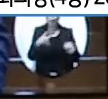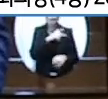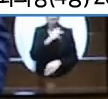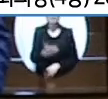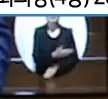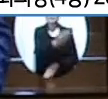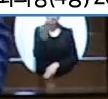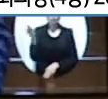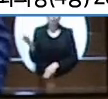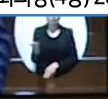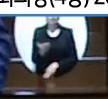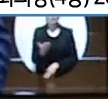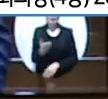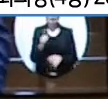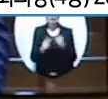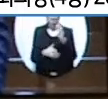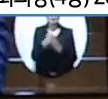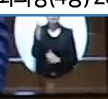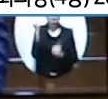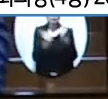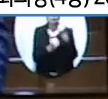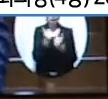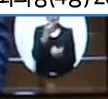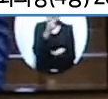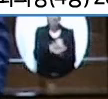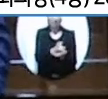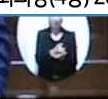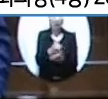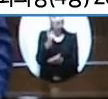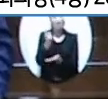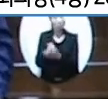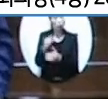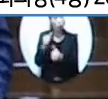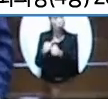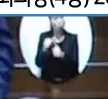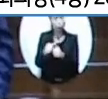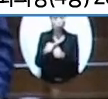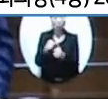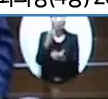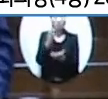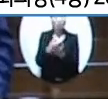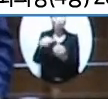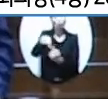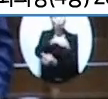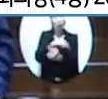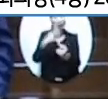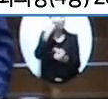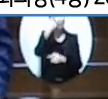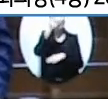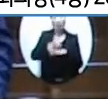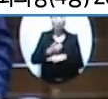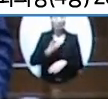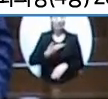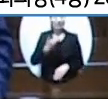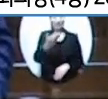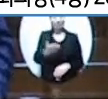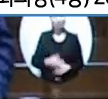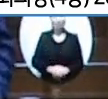여러분, 안동시의회 입법 및 법률공무원 운영조례안에 대한 심사 결과를 보고